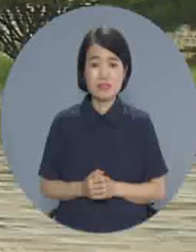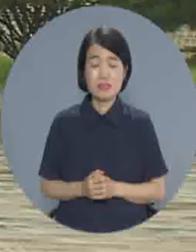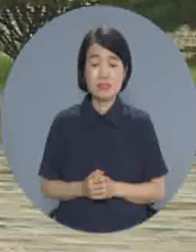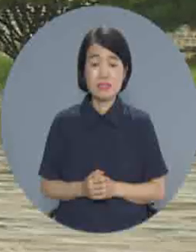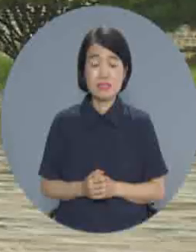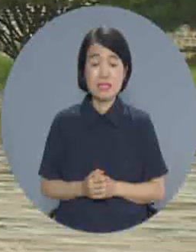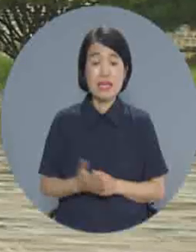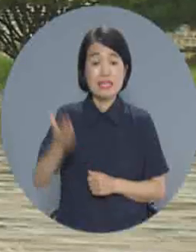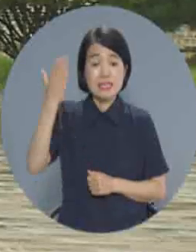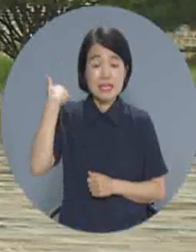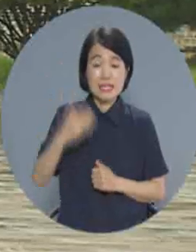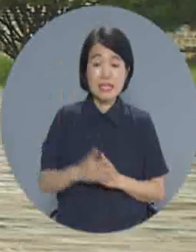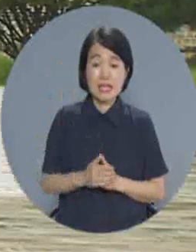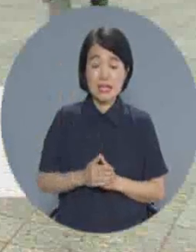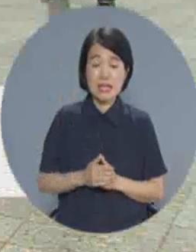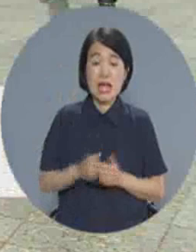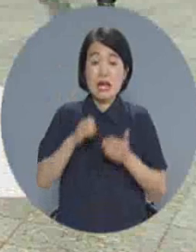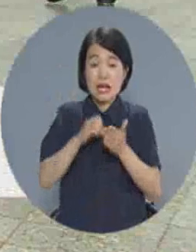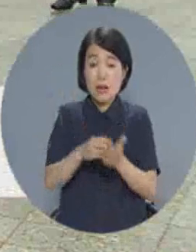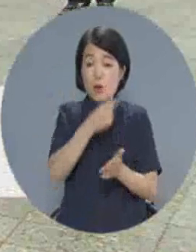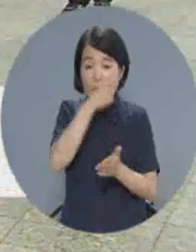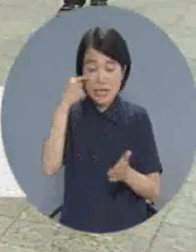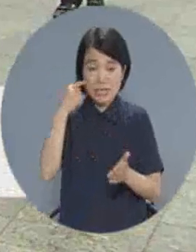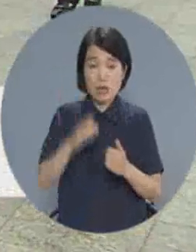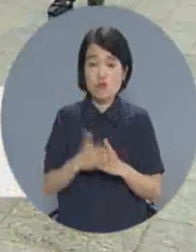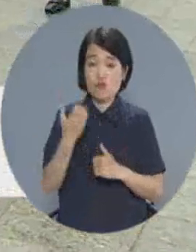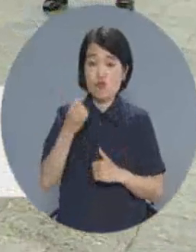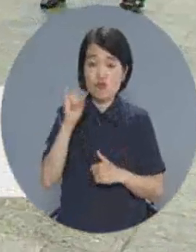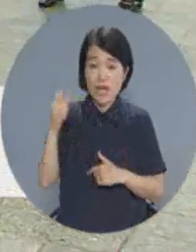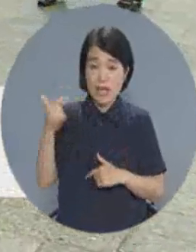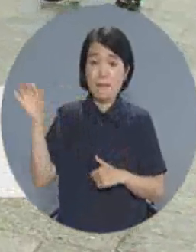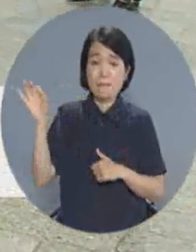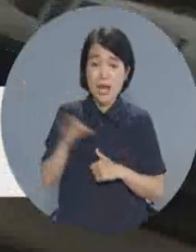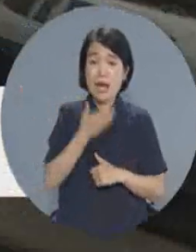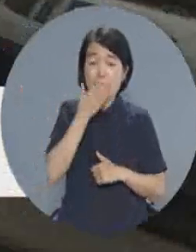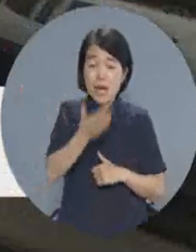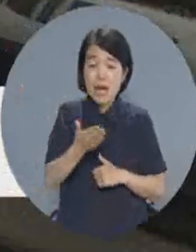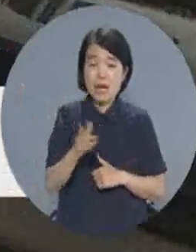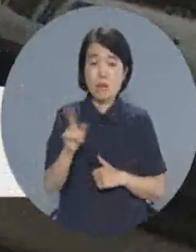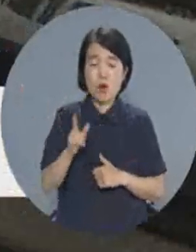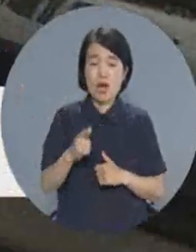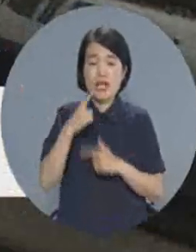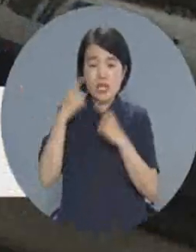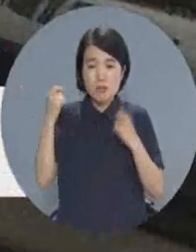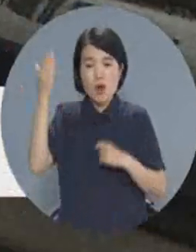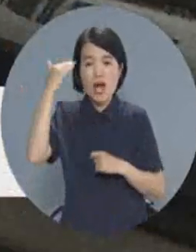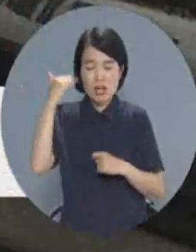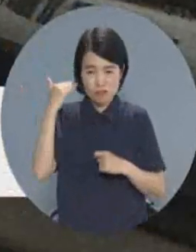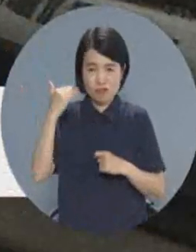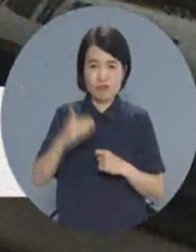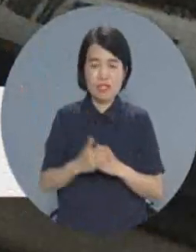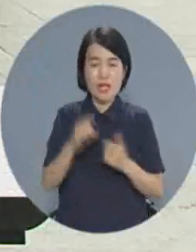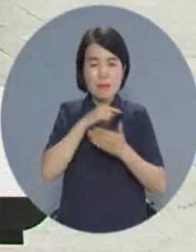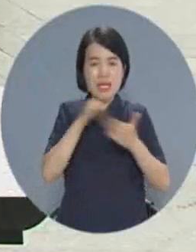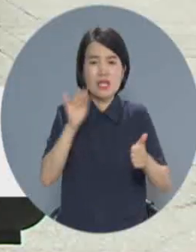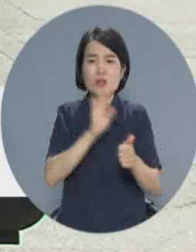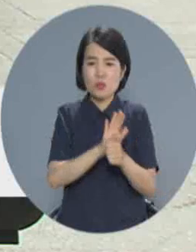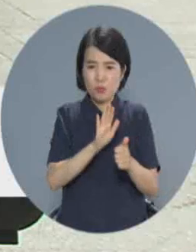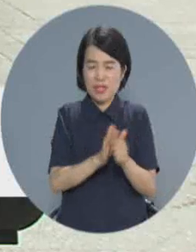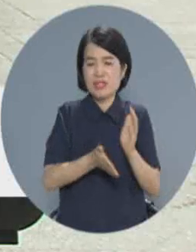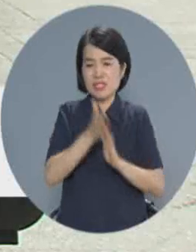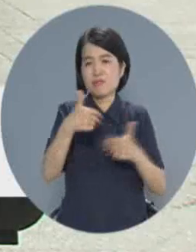당시 후생연금 가입 사실을 확인하고 99엔이라도 받을 수 있었던 건 일본과 한국에서 피해자를 돕는